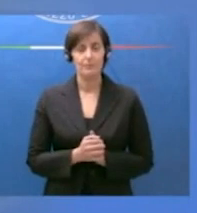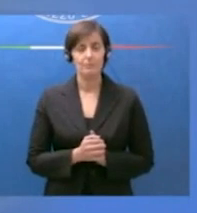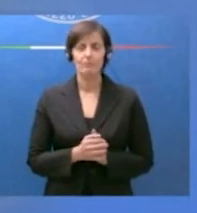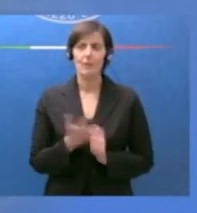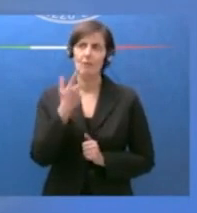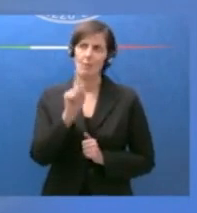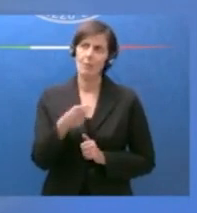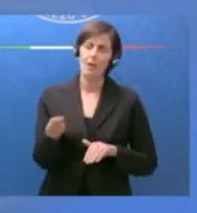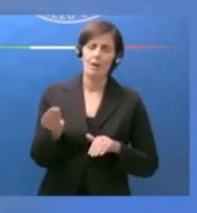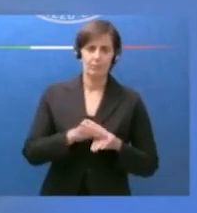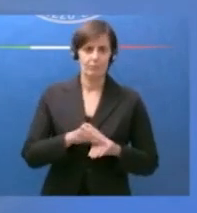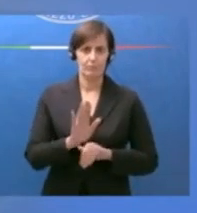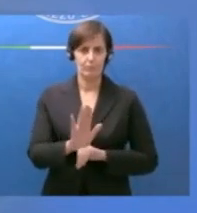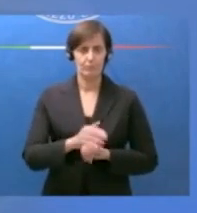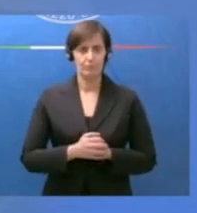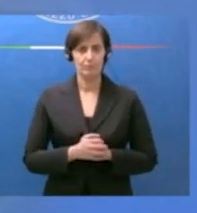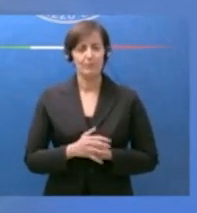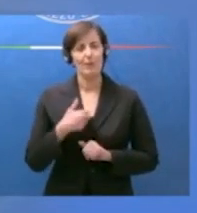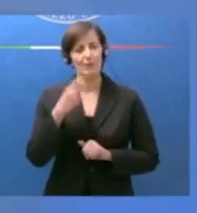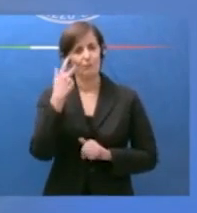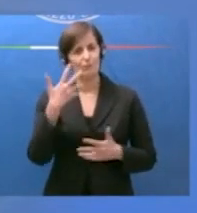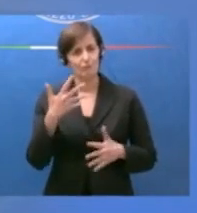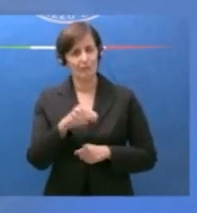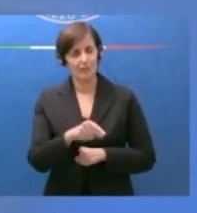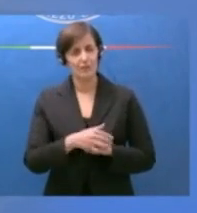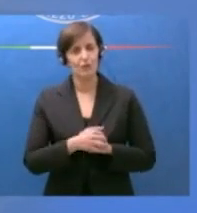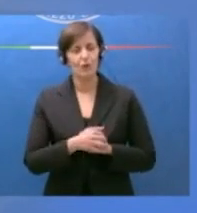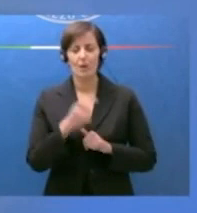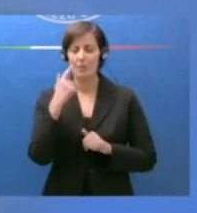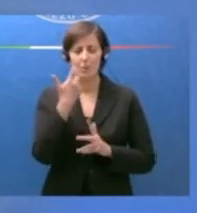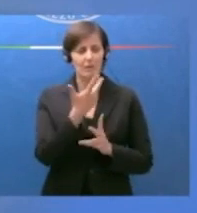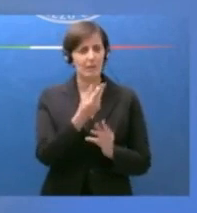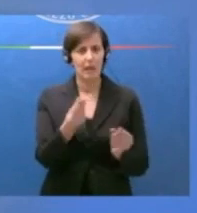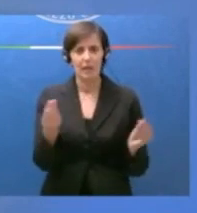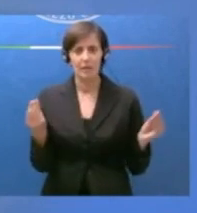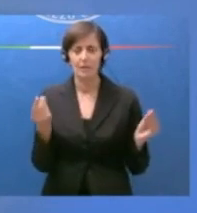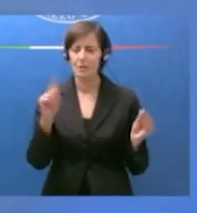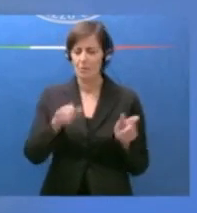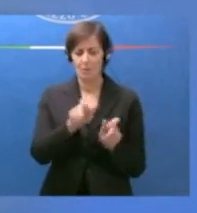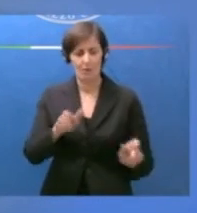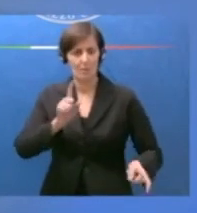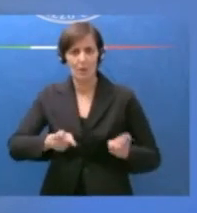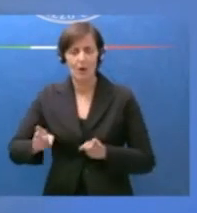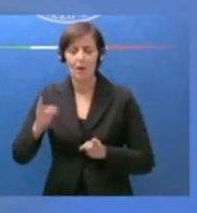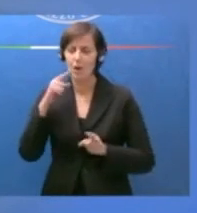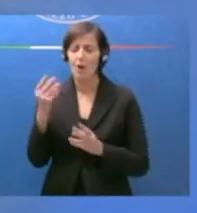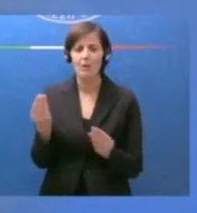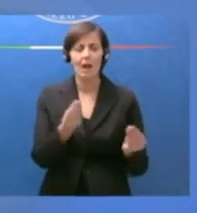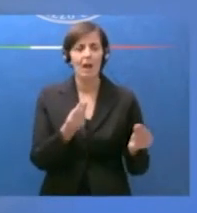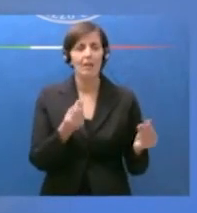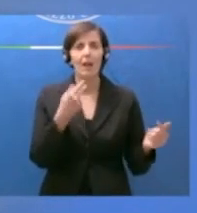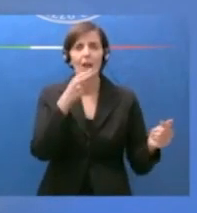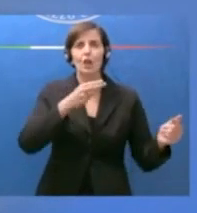Vorrei anche aggiungere un'altra cosa, però. Ho visto che tanti, diciamo anche tanti politici così, mi